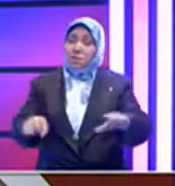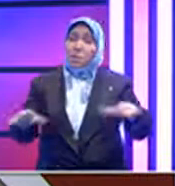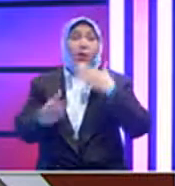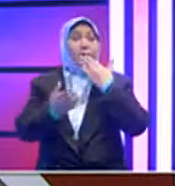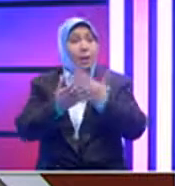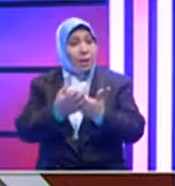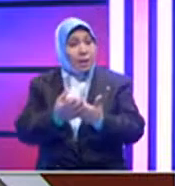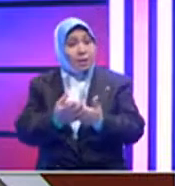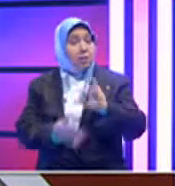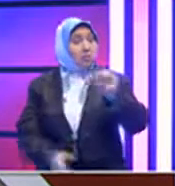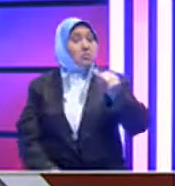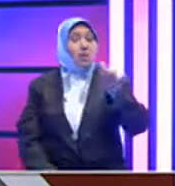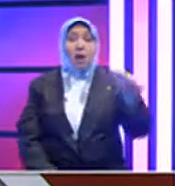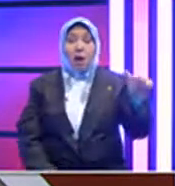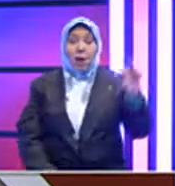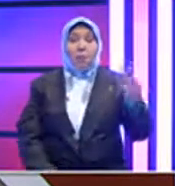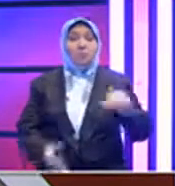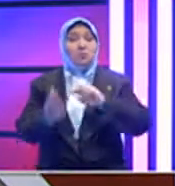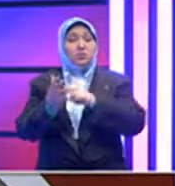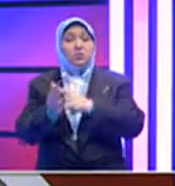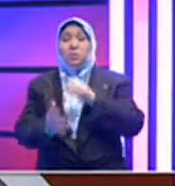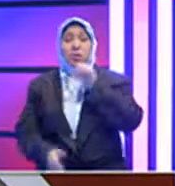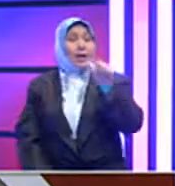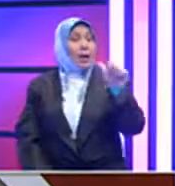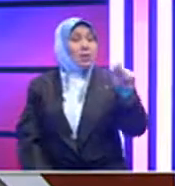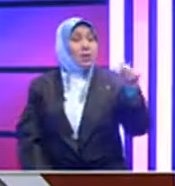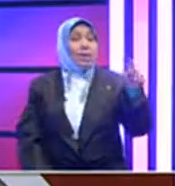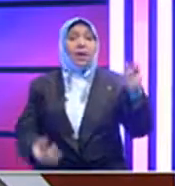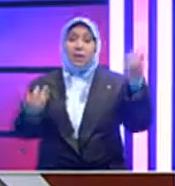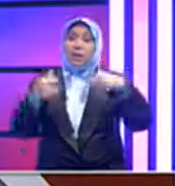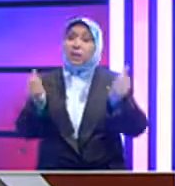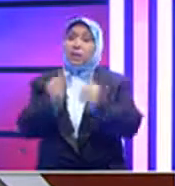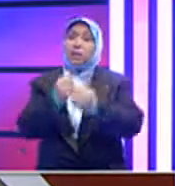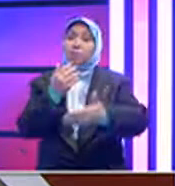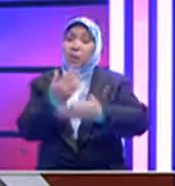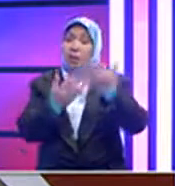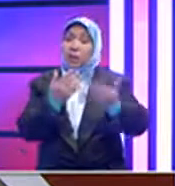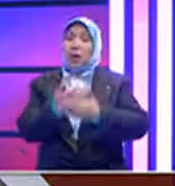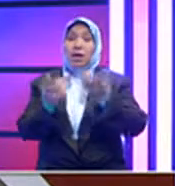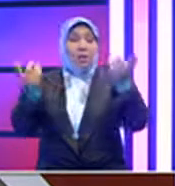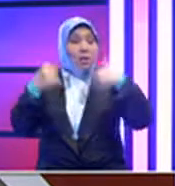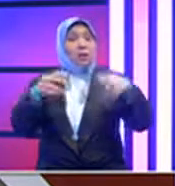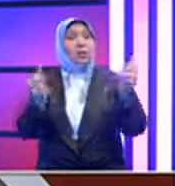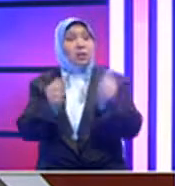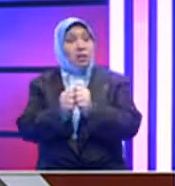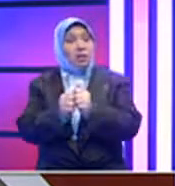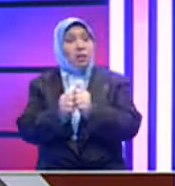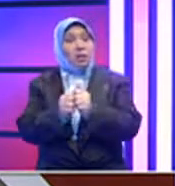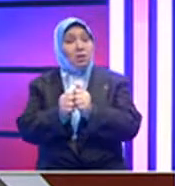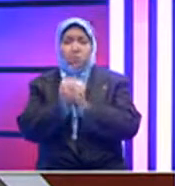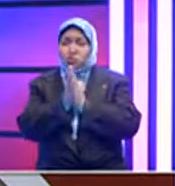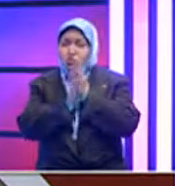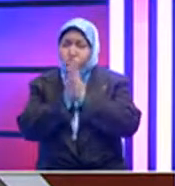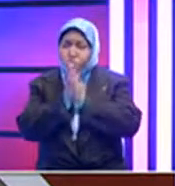kebaikan Jo ini maksudnya Soalnya bukan atau advani datang dengan mudah bekerja Ah ini maksudnya datang dengan bersungguh-sungguh